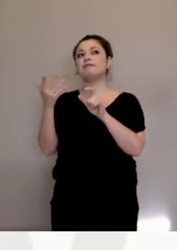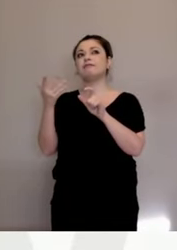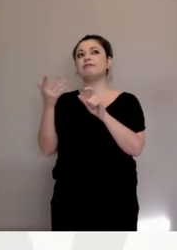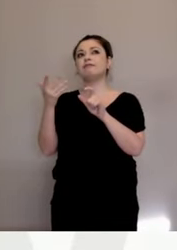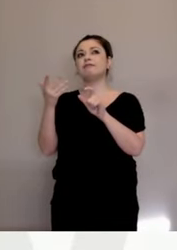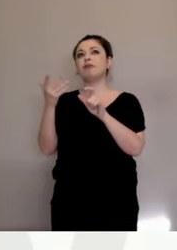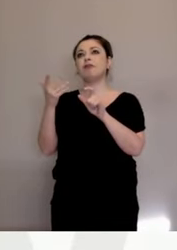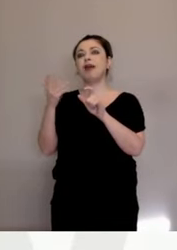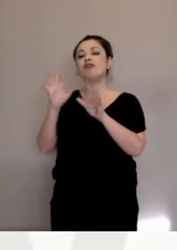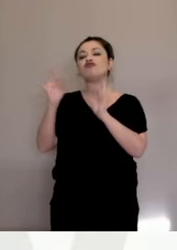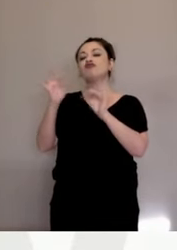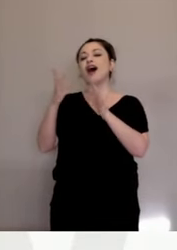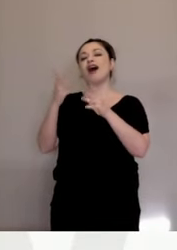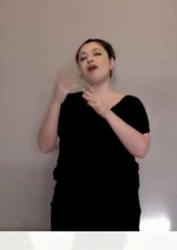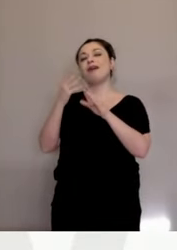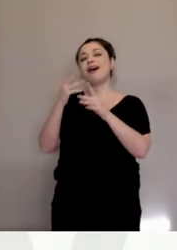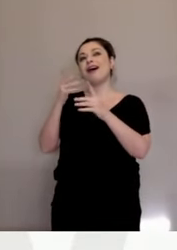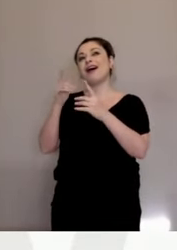troppo tardi.